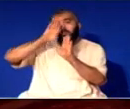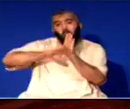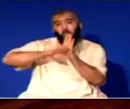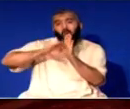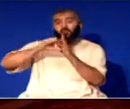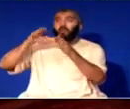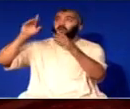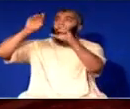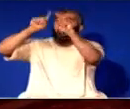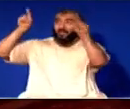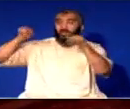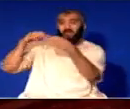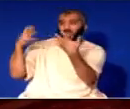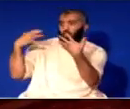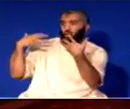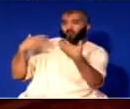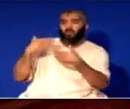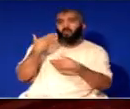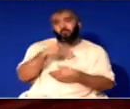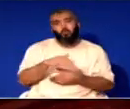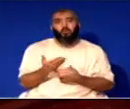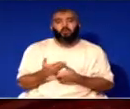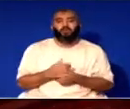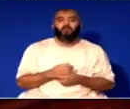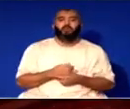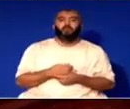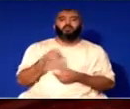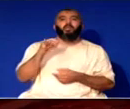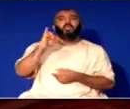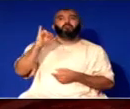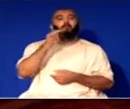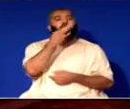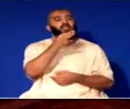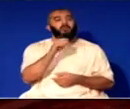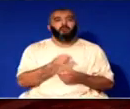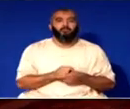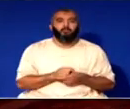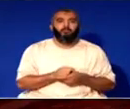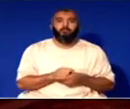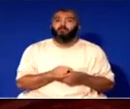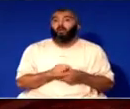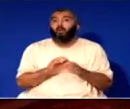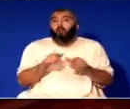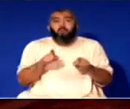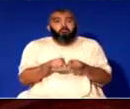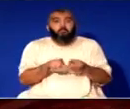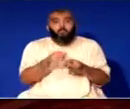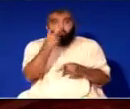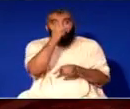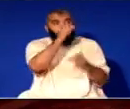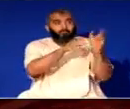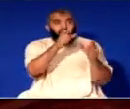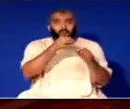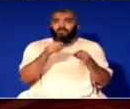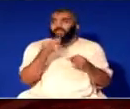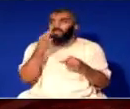ما يكون بارد بزاف ما يكون سخون المسجد. قال لك هكا زادوا نتقوا زوج من الناس، كاين واحد